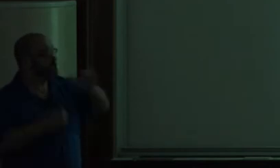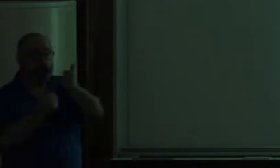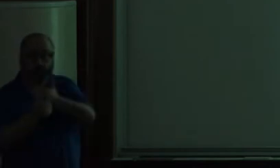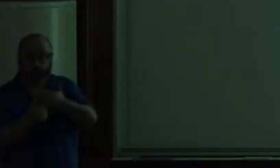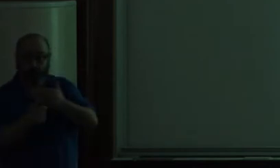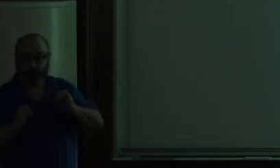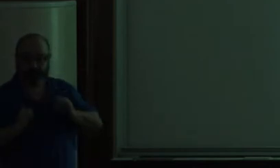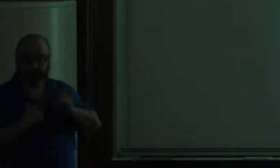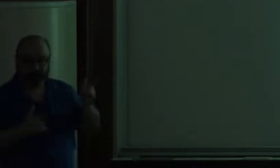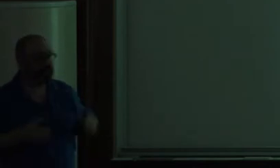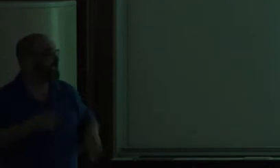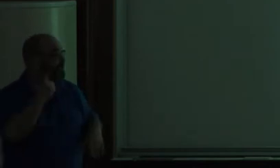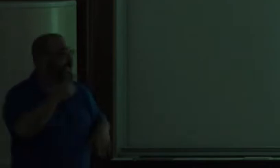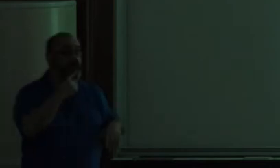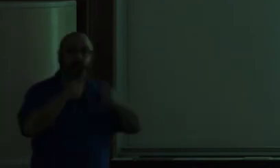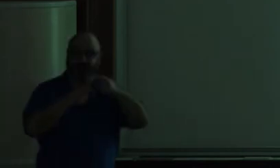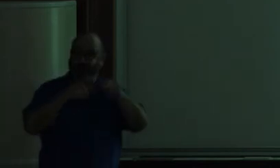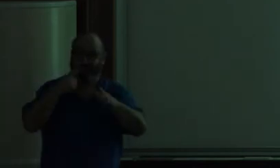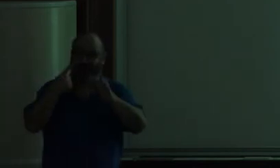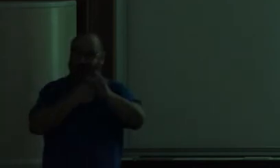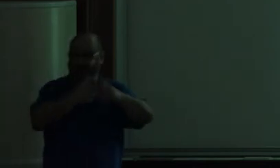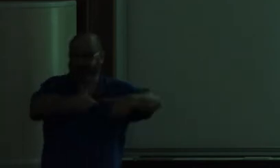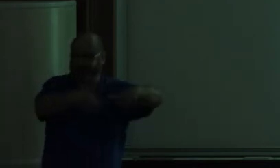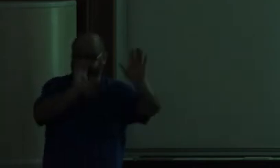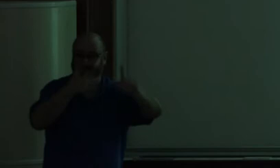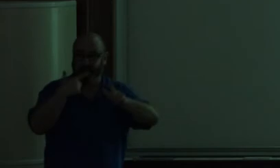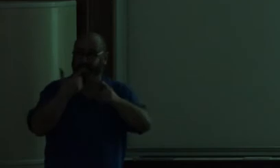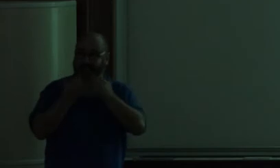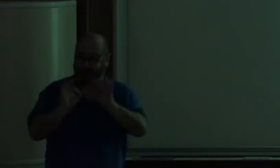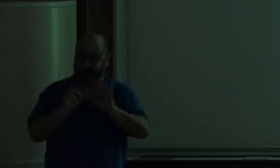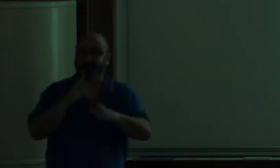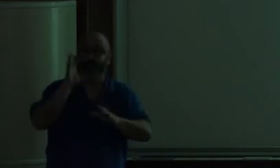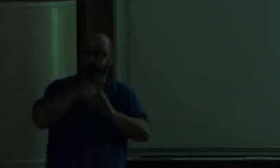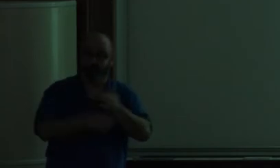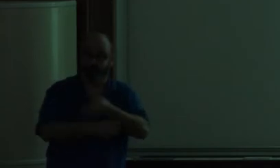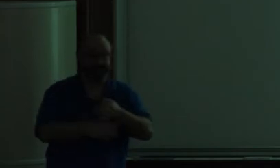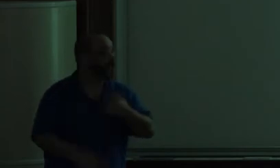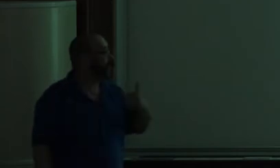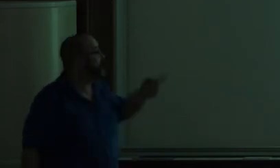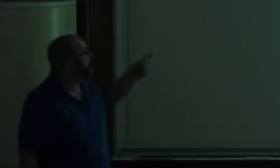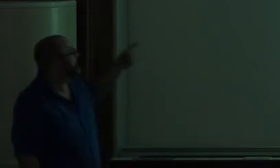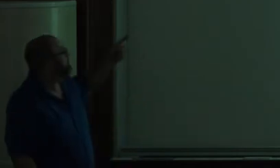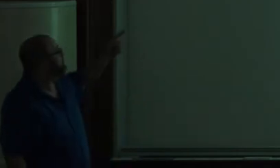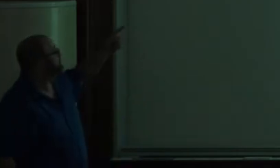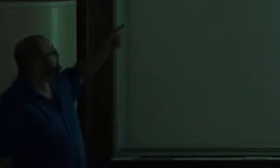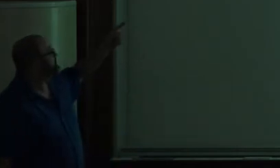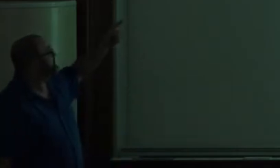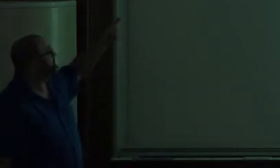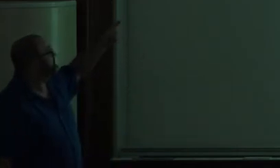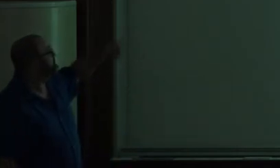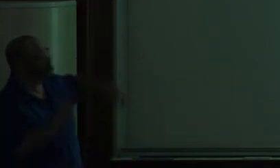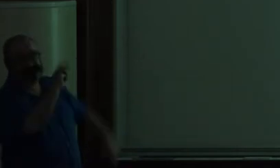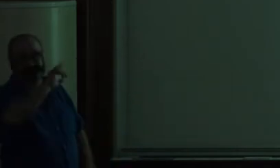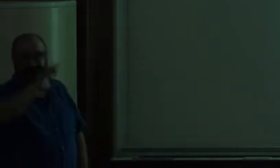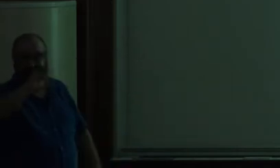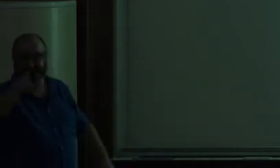gratos. Sauf que counter, vous lui passez un itérable, et non seulement il le fait gratos, mais en plus il le fait automatiquement. Là par exemple, si je lui passe une chaîne de caractères,